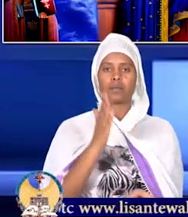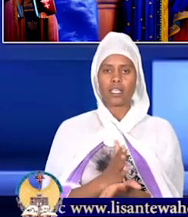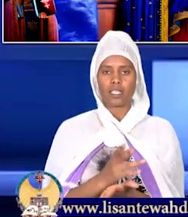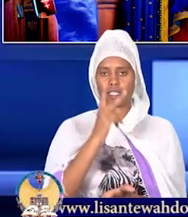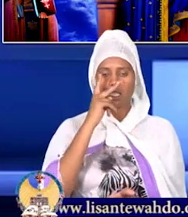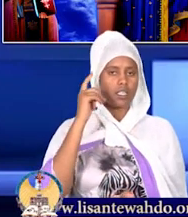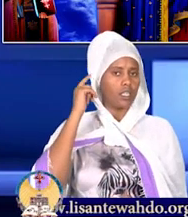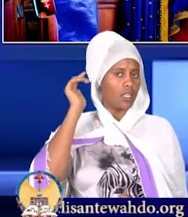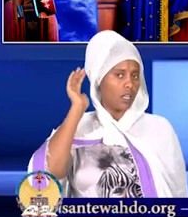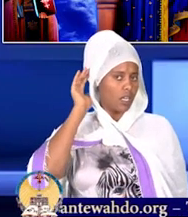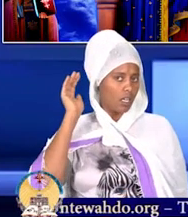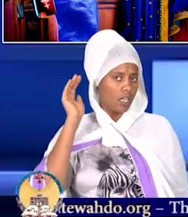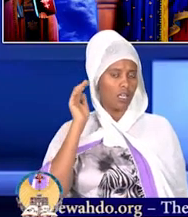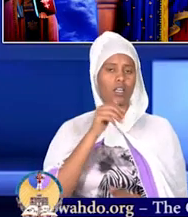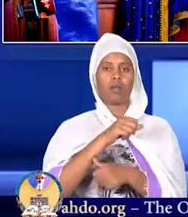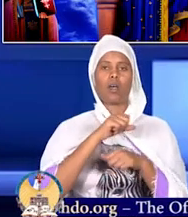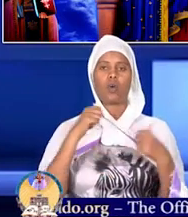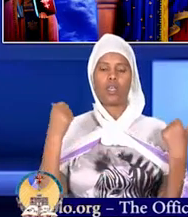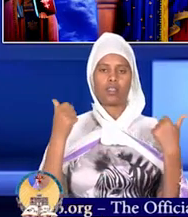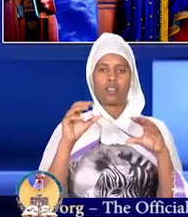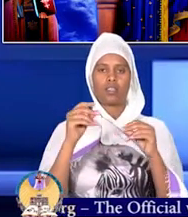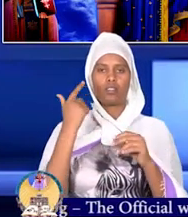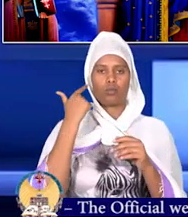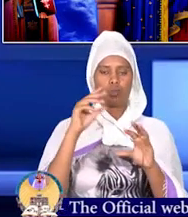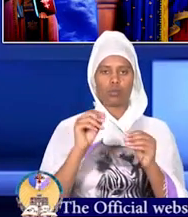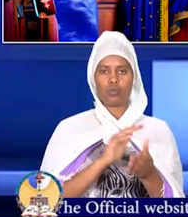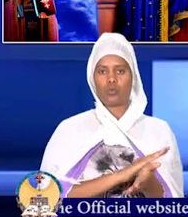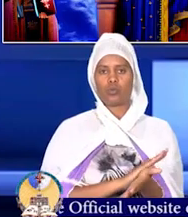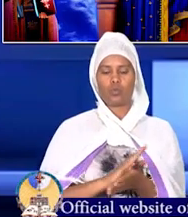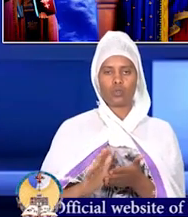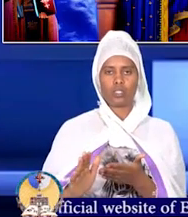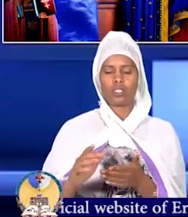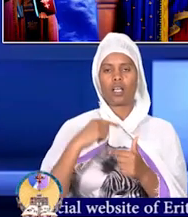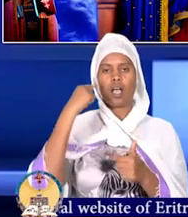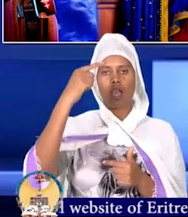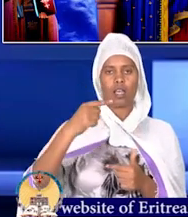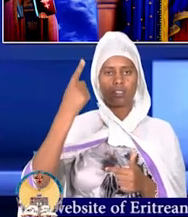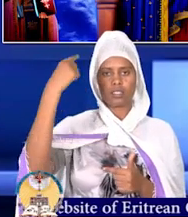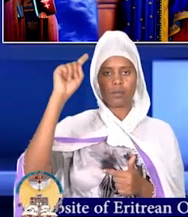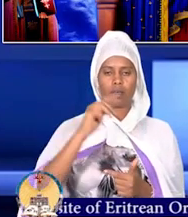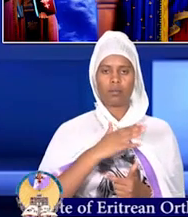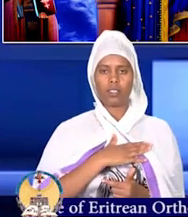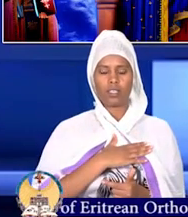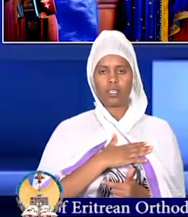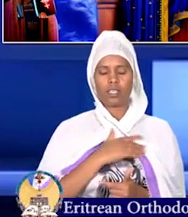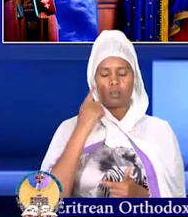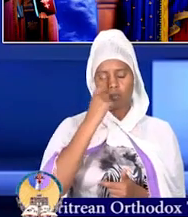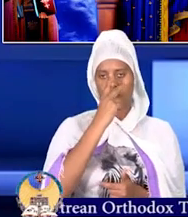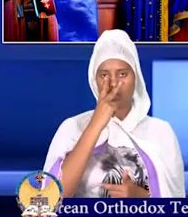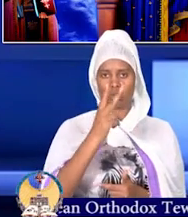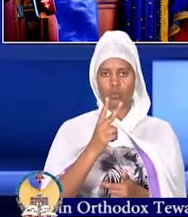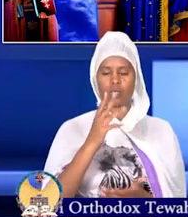ናብ ጻድቃን ኣእዛኑ ከዓ ናብ ኣውያቶም እየን ኢሉ ብንጹር ቃላት እግዚኣብሔር